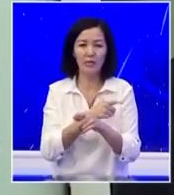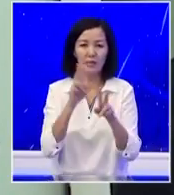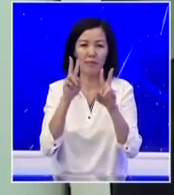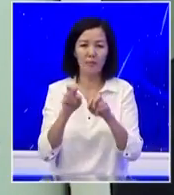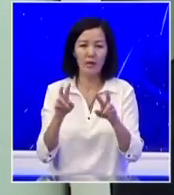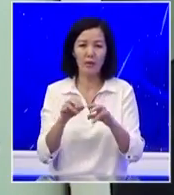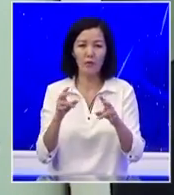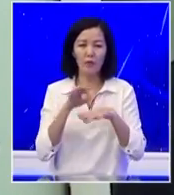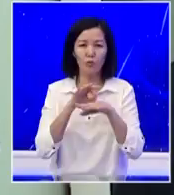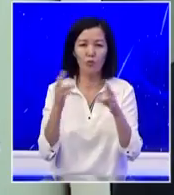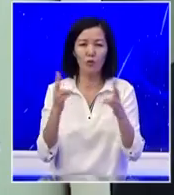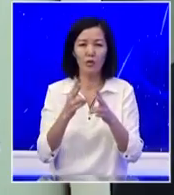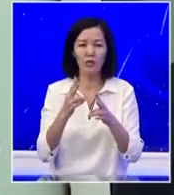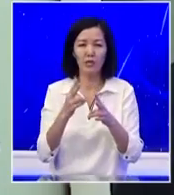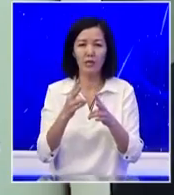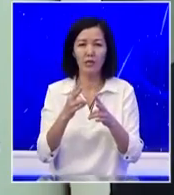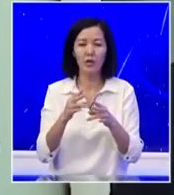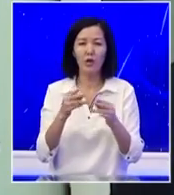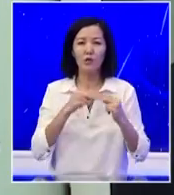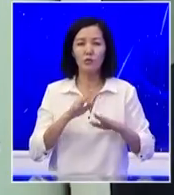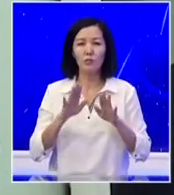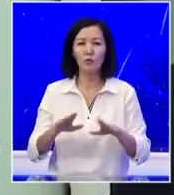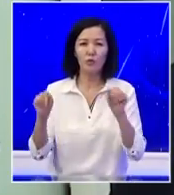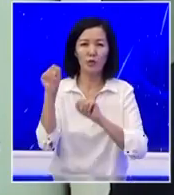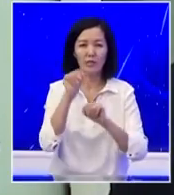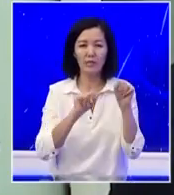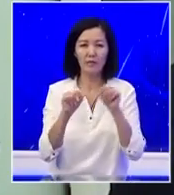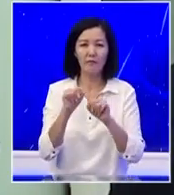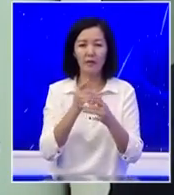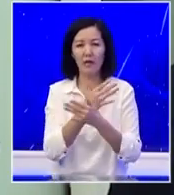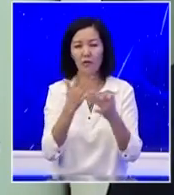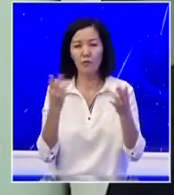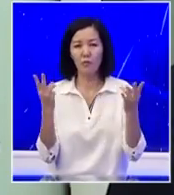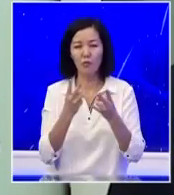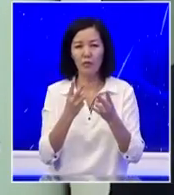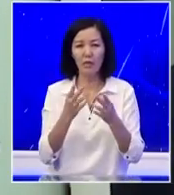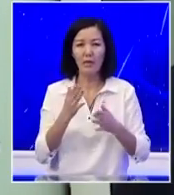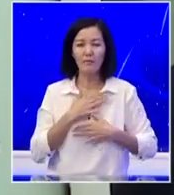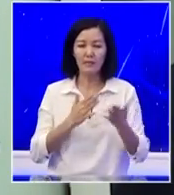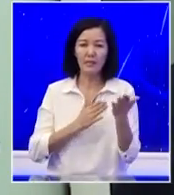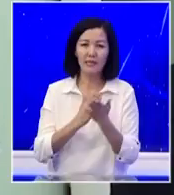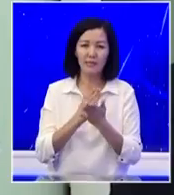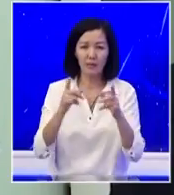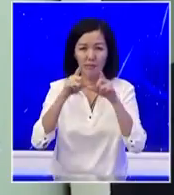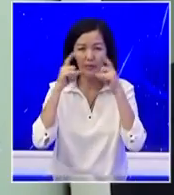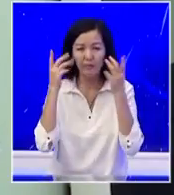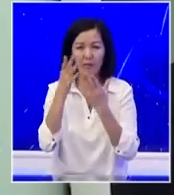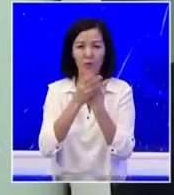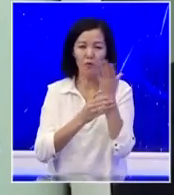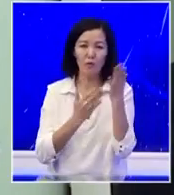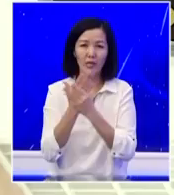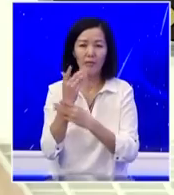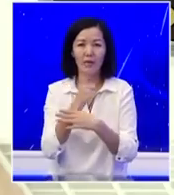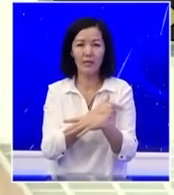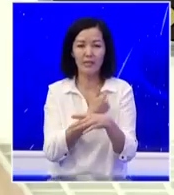өтуі керек. Терминалда жұмыс орнында дезинфекциялық құралдар болуы міндетті. Біздің қызметкерлер бетпердемен қолғап киіп,